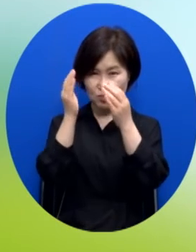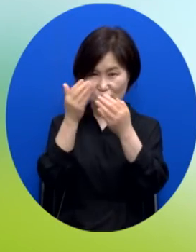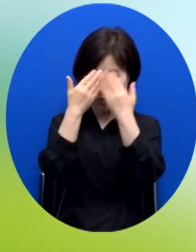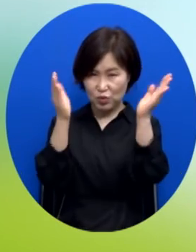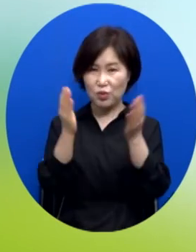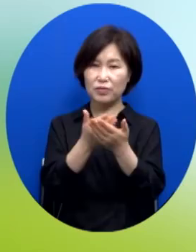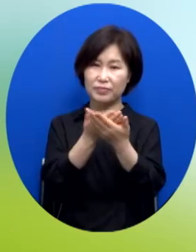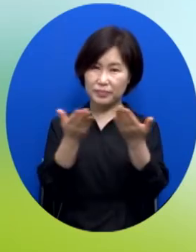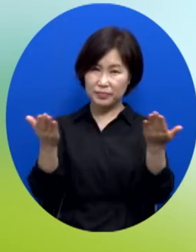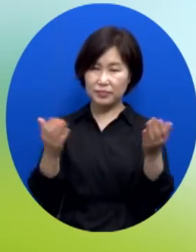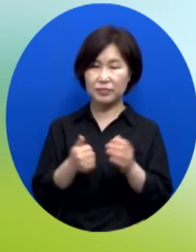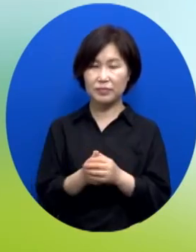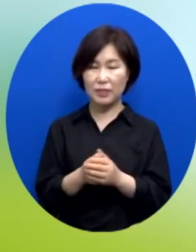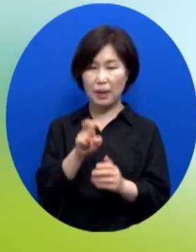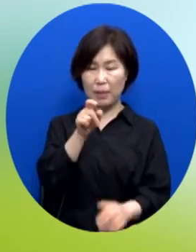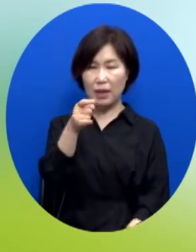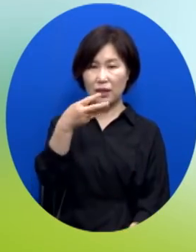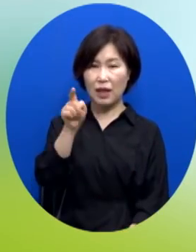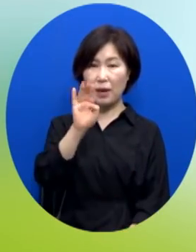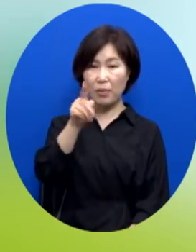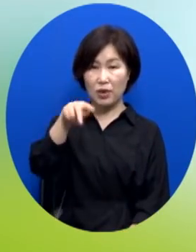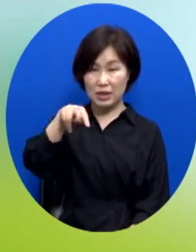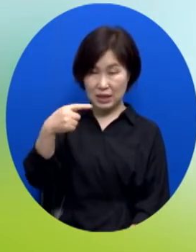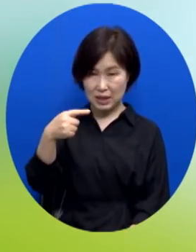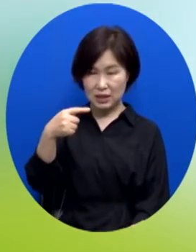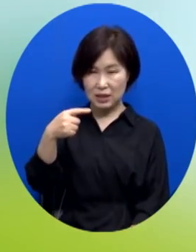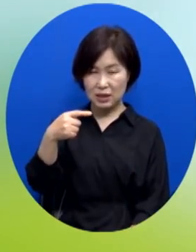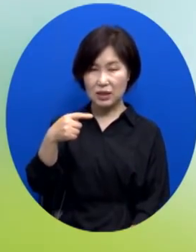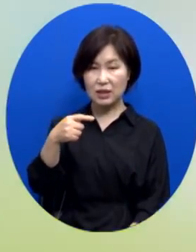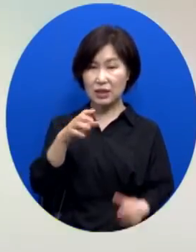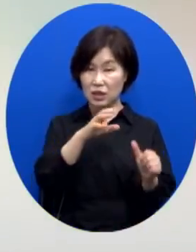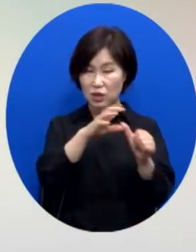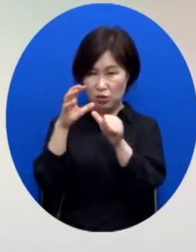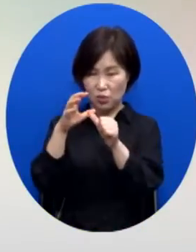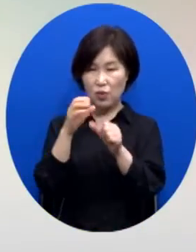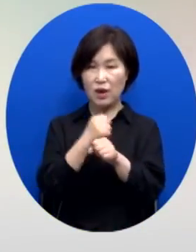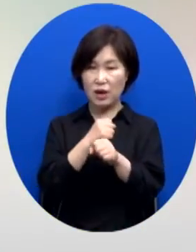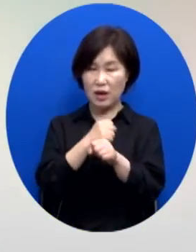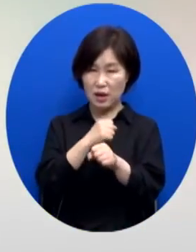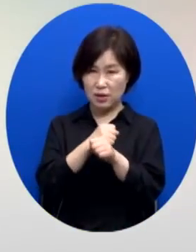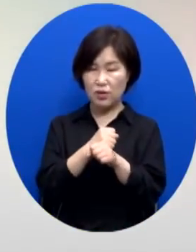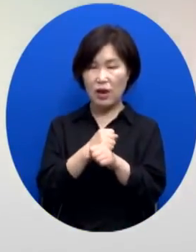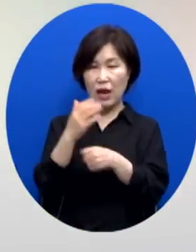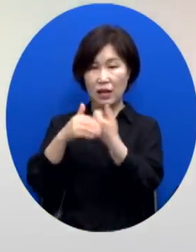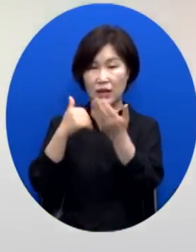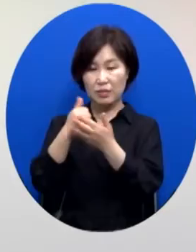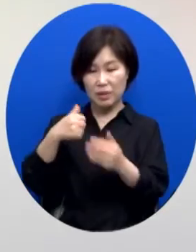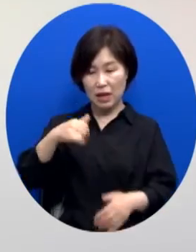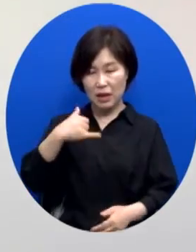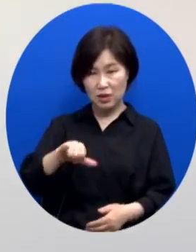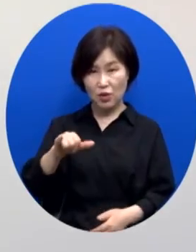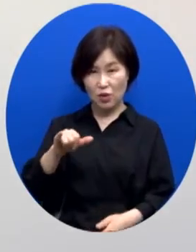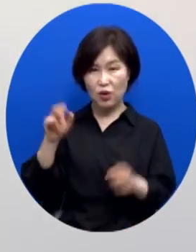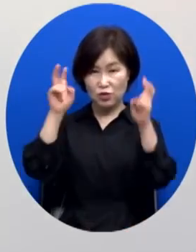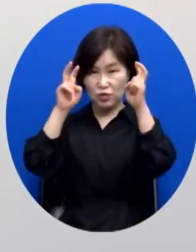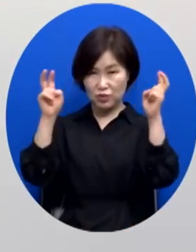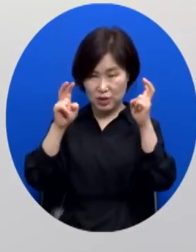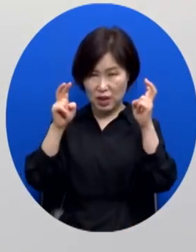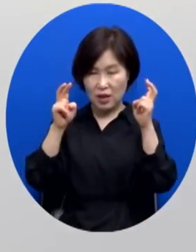예성총회는 메타버스 플랫폼 가운데 하나인 게더타운을 활용해 중생, 하나님의 자녀 될래요를 주제로